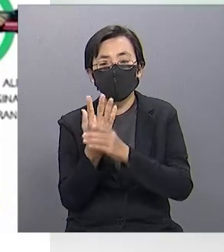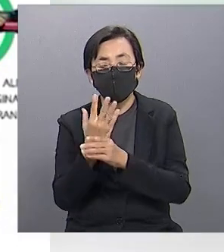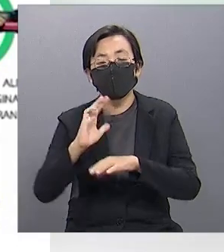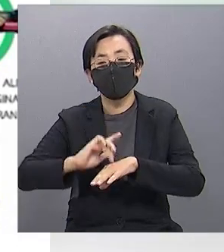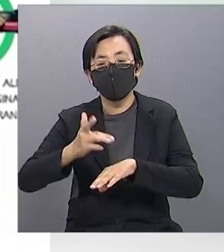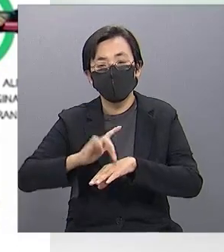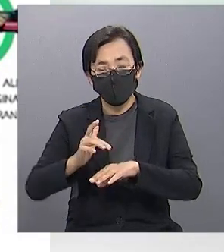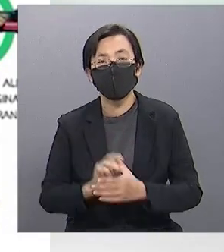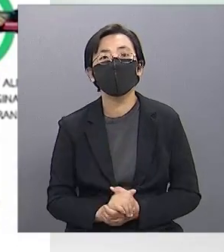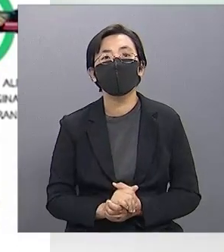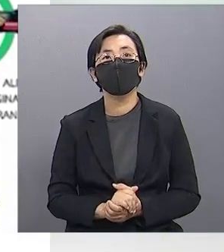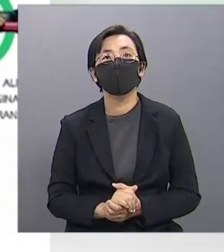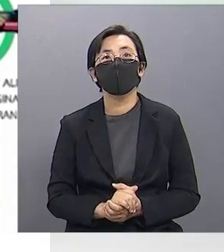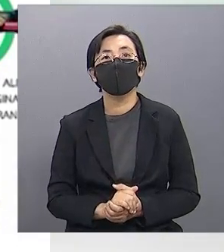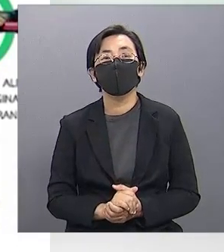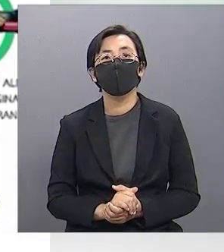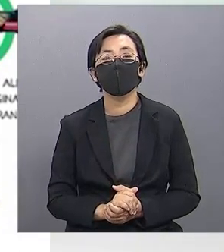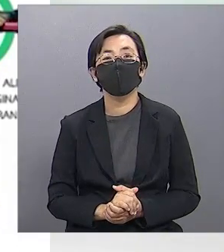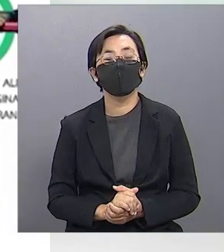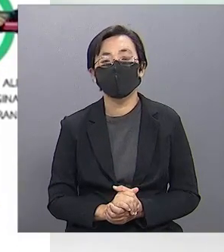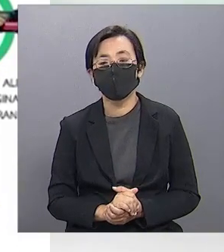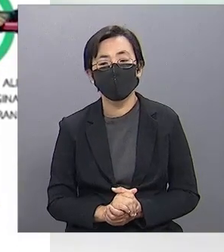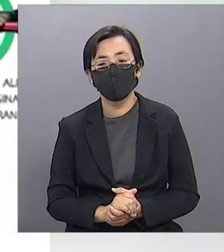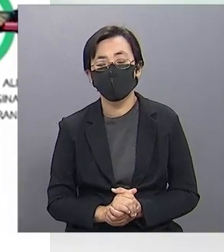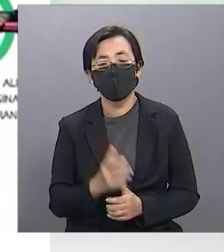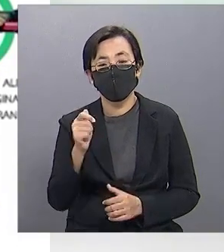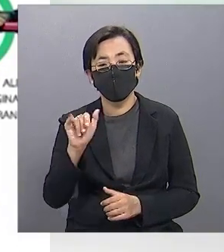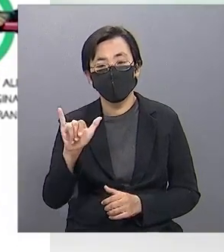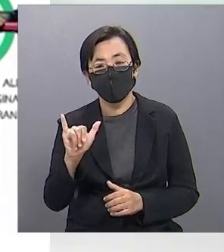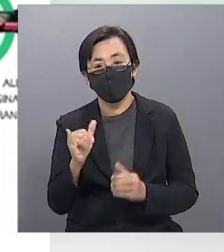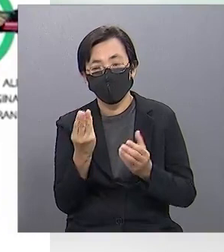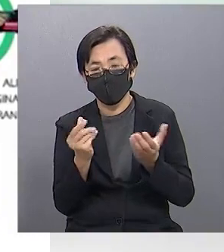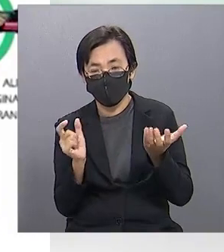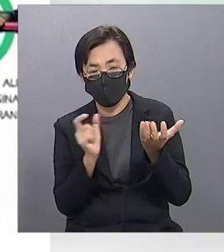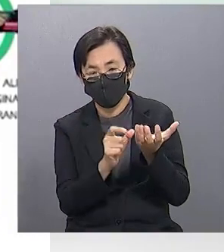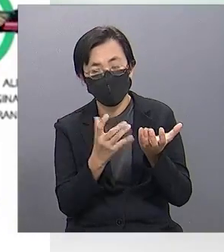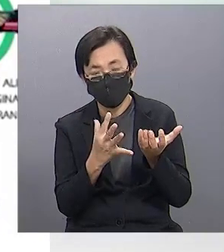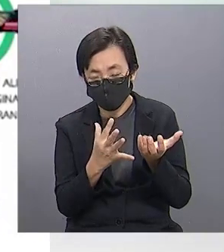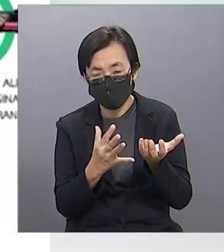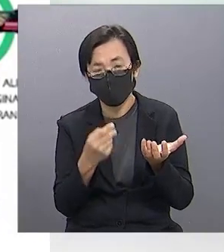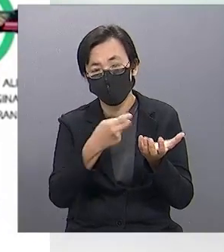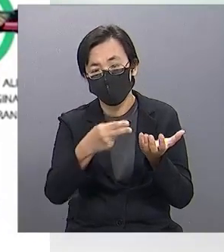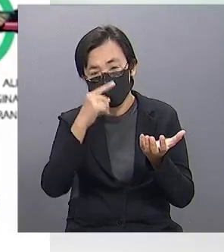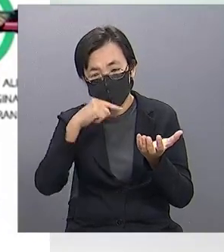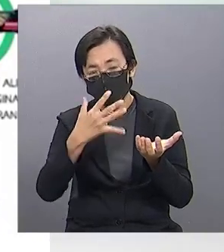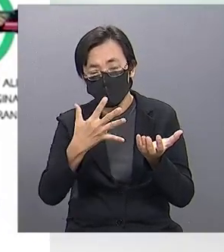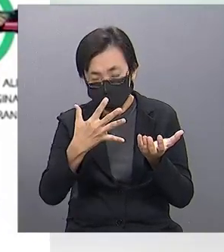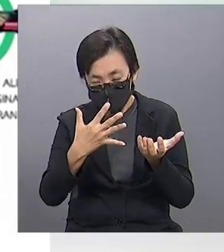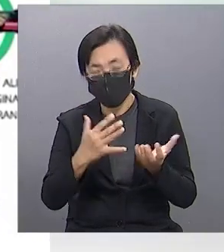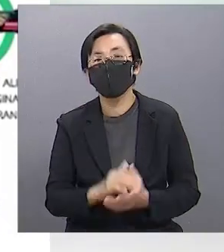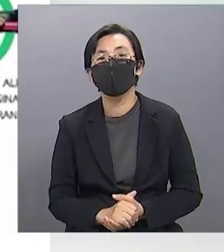2ตัวอย่างนี้ไม่มีเลขสารบบอย.นะคะแล้วก็ไม่มีฉลากภาษาไทยนะคะตัว2ตัวอย่างนี้นะคะ